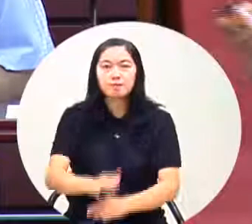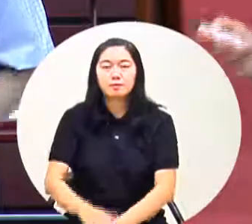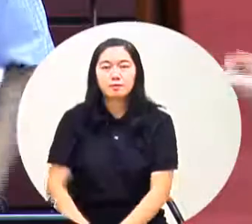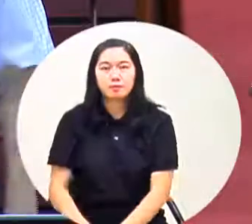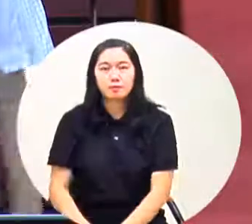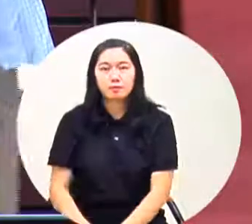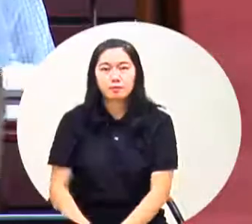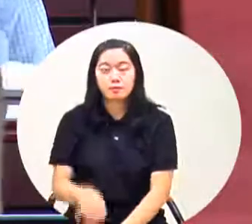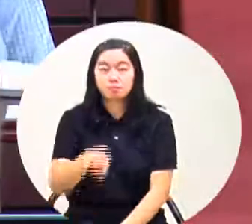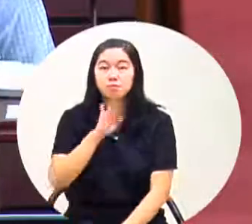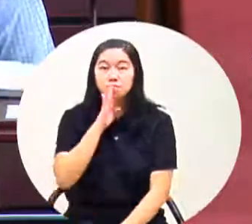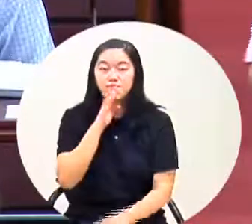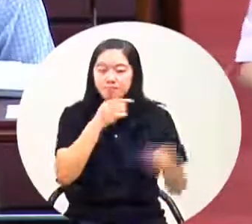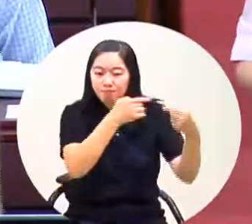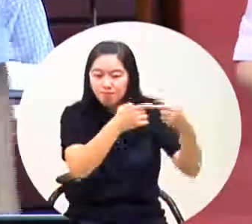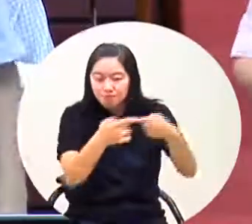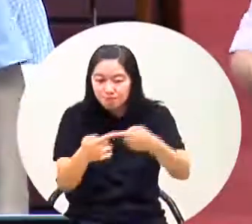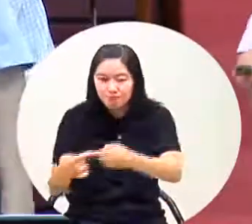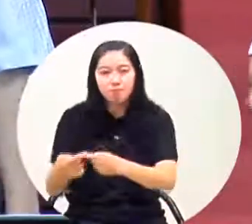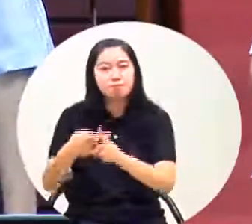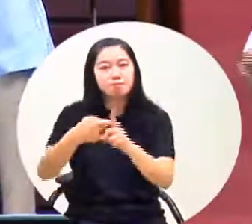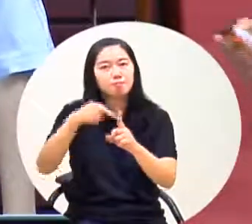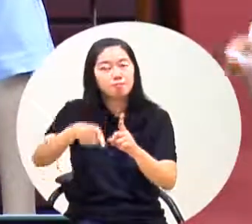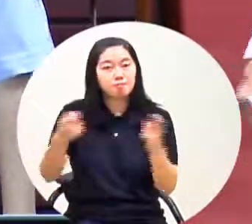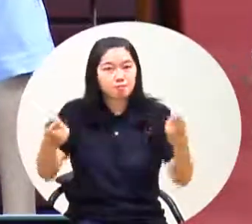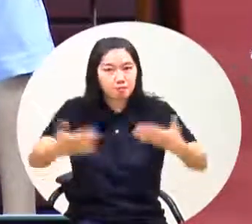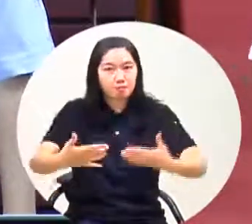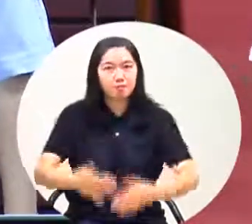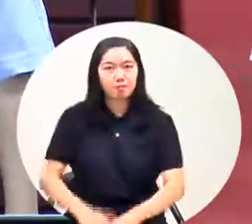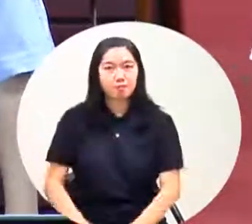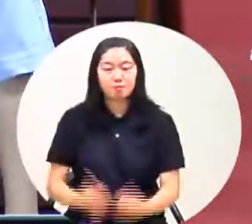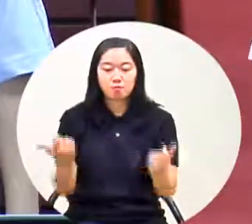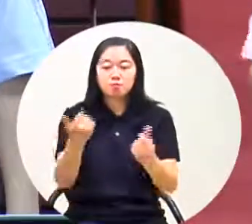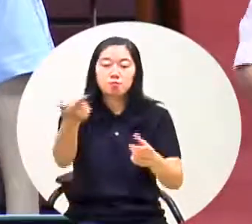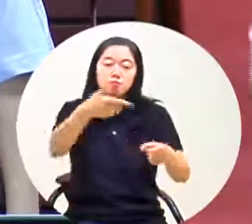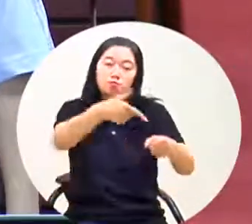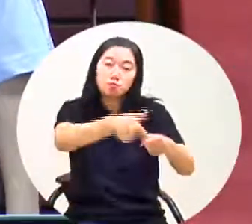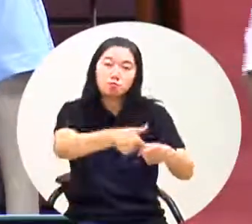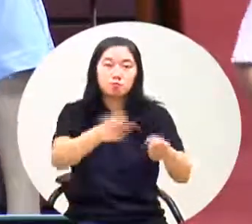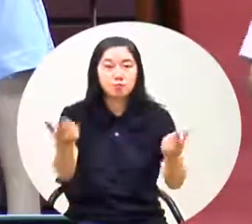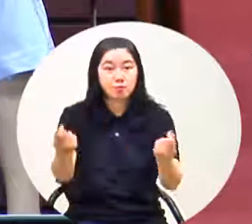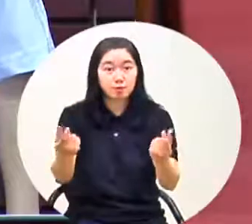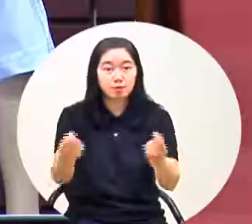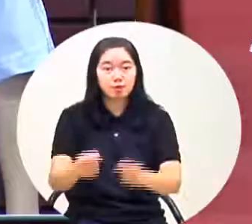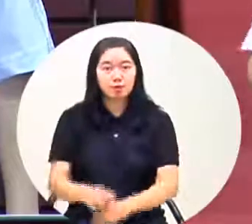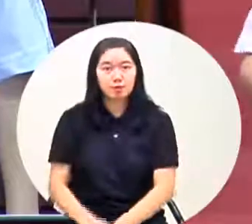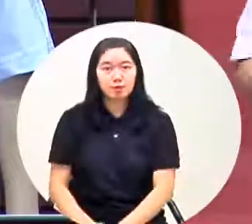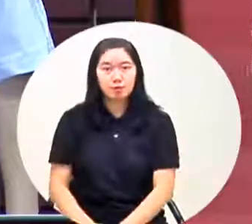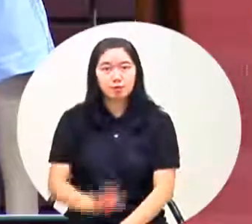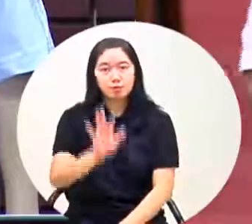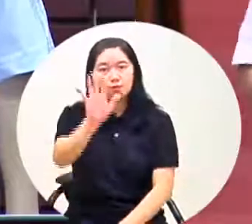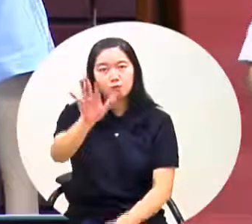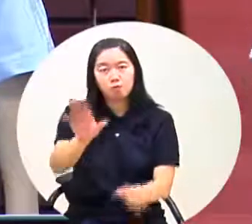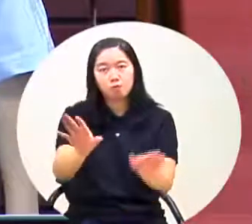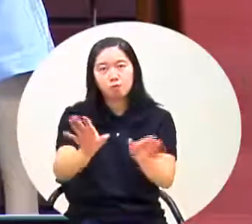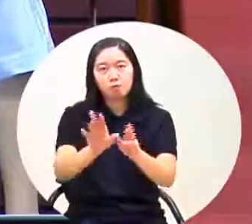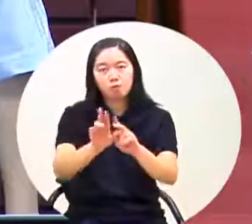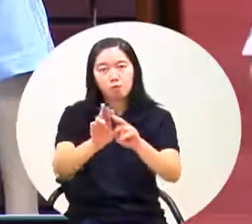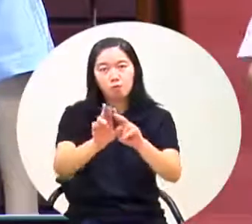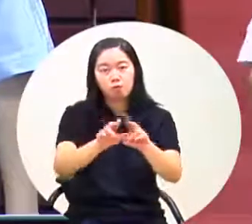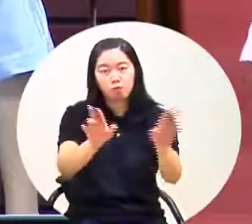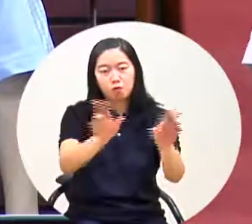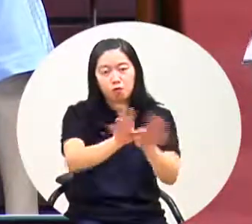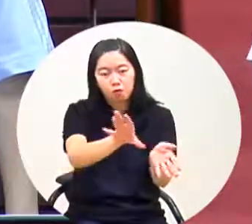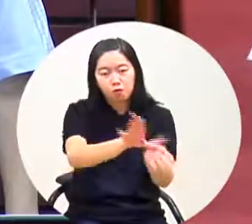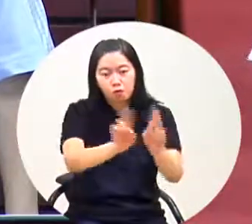这是续航力的一个问题嘛？啊，就像你在加油一样啊，你有些是耗电耗油非常重